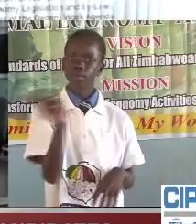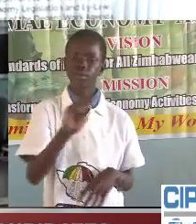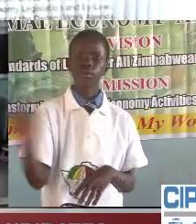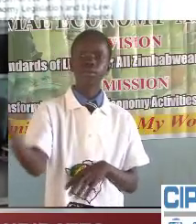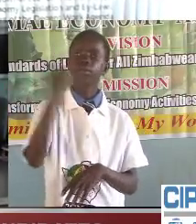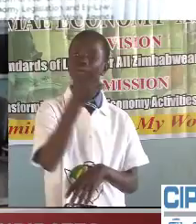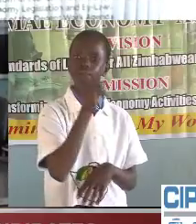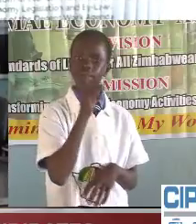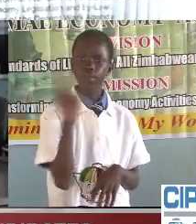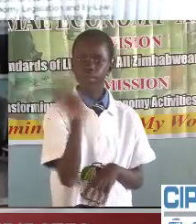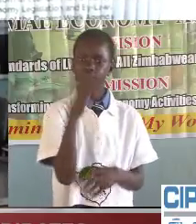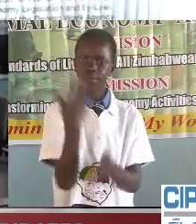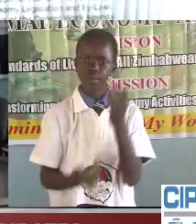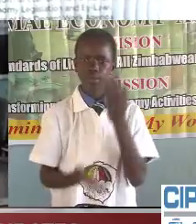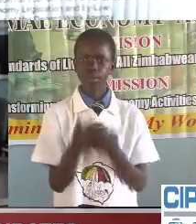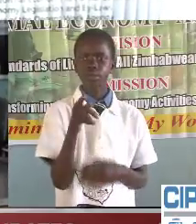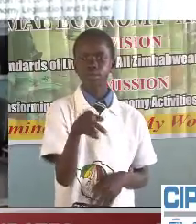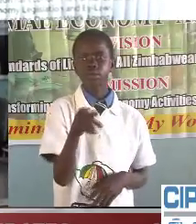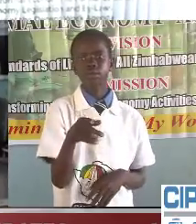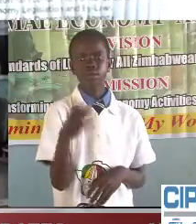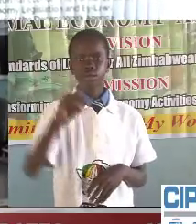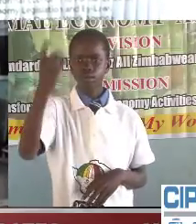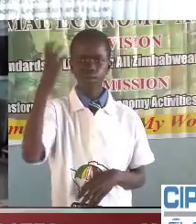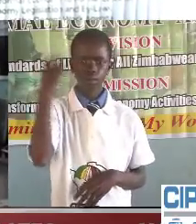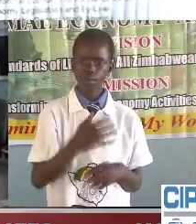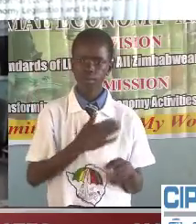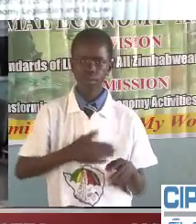inappropriate representation of the people.